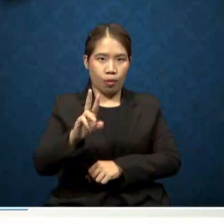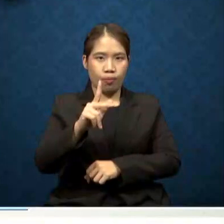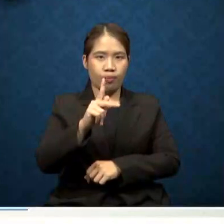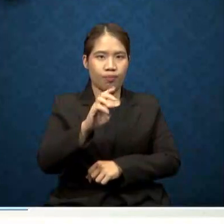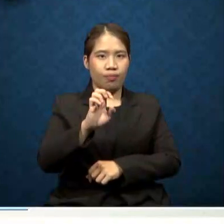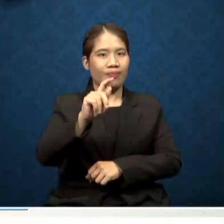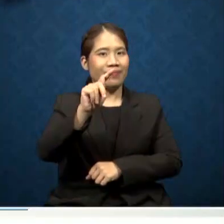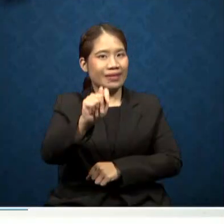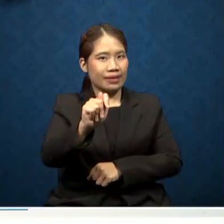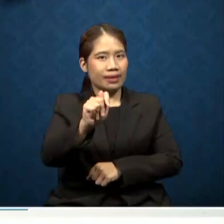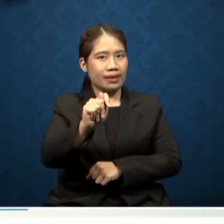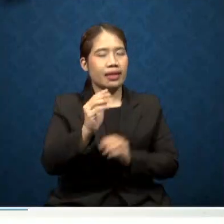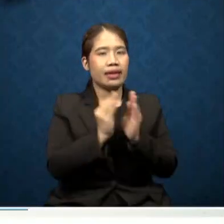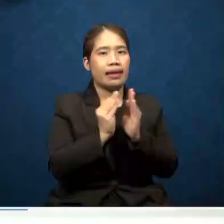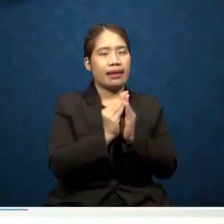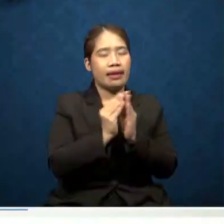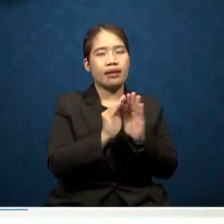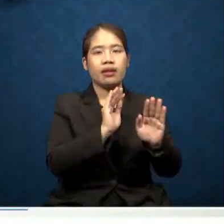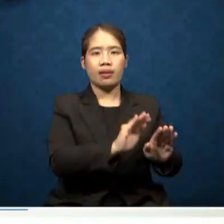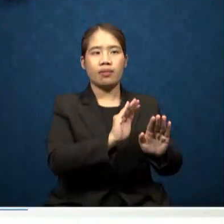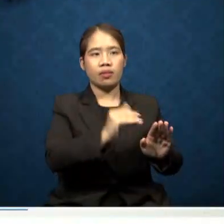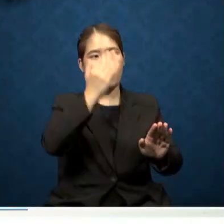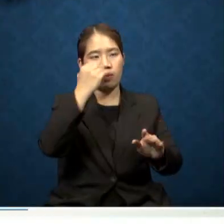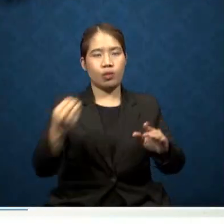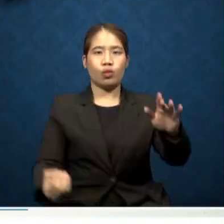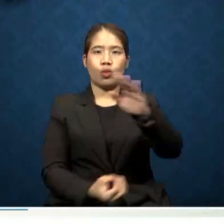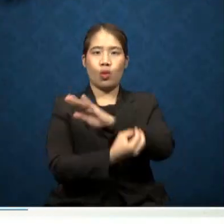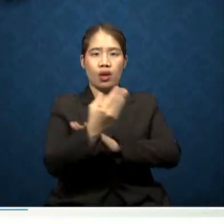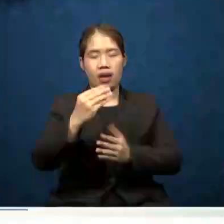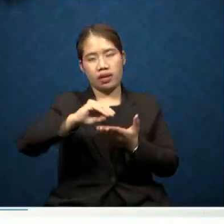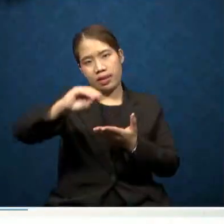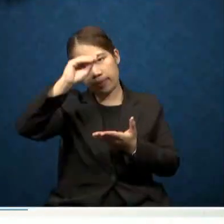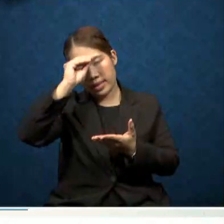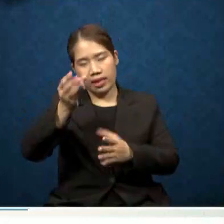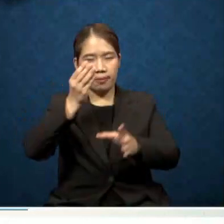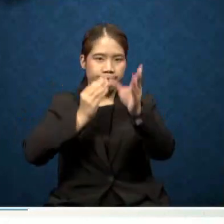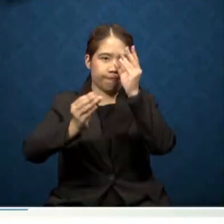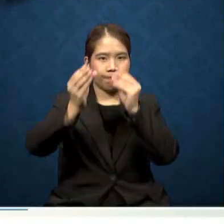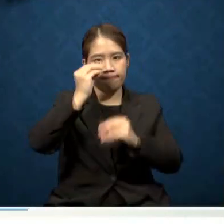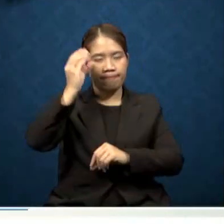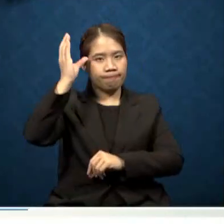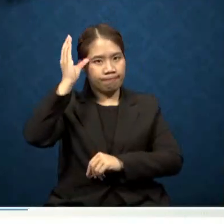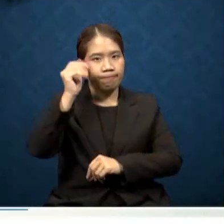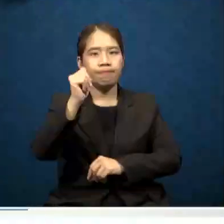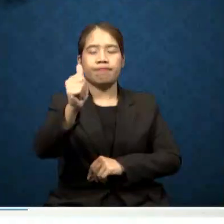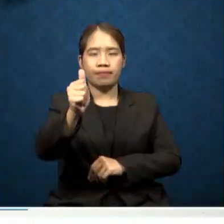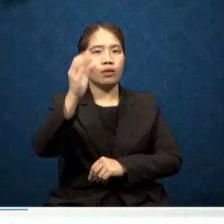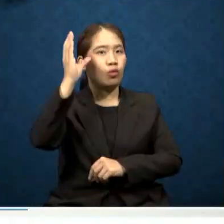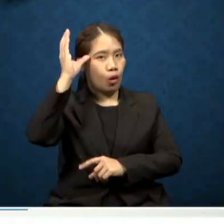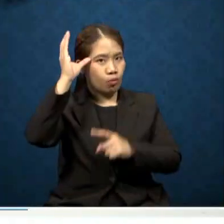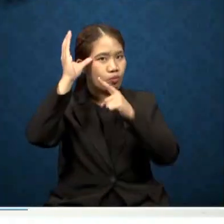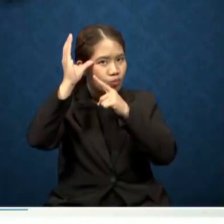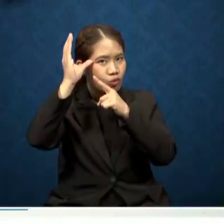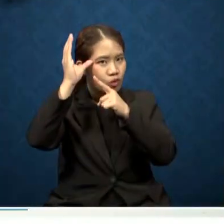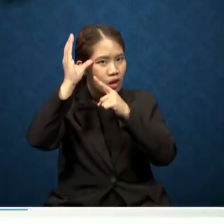ให้เขาเห่านั้นนั้นได้มีโอกาสเข้ามาศึกษาได้มีโอกาสให้มาเก็บความรู้นะเพื่อจะนำความรู้เหล่านี้นะ